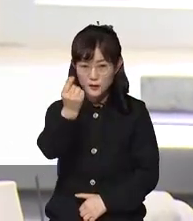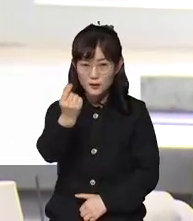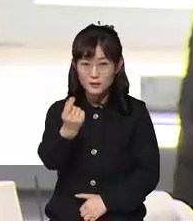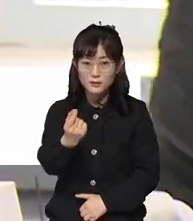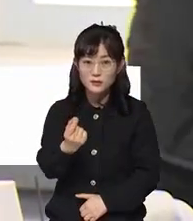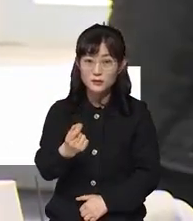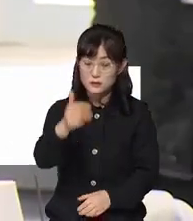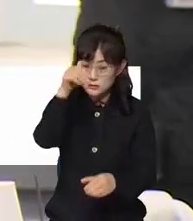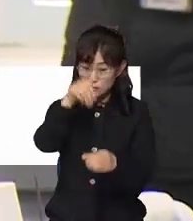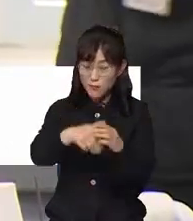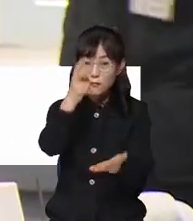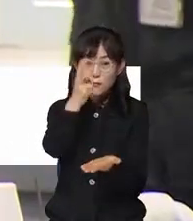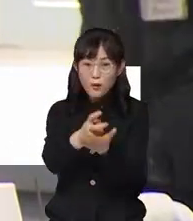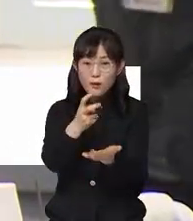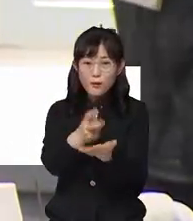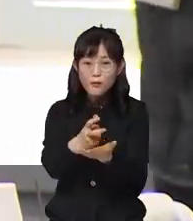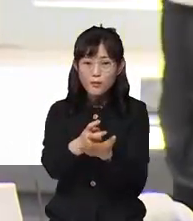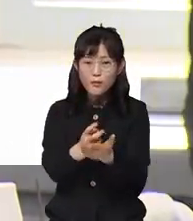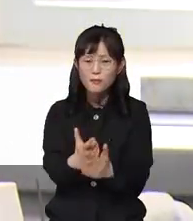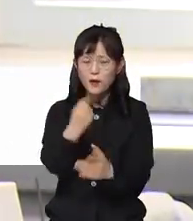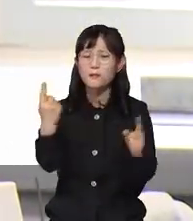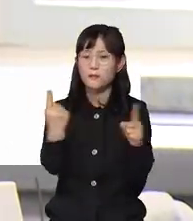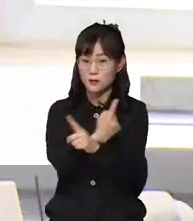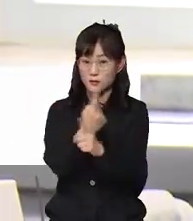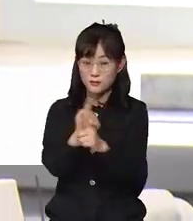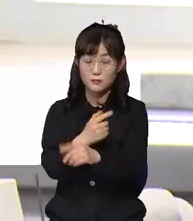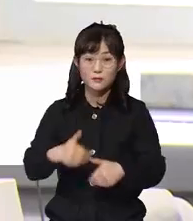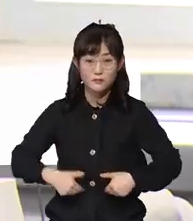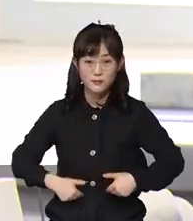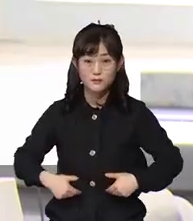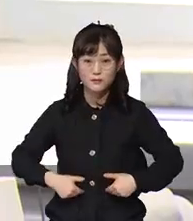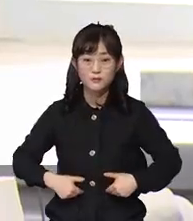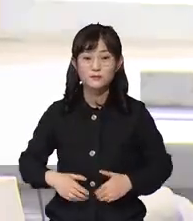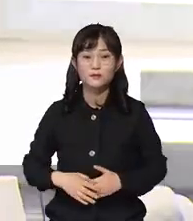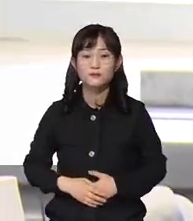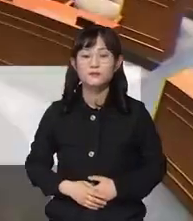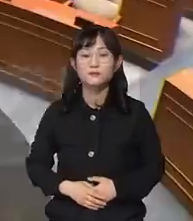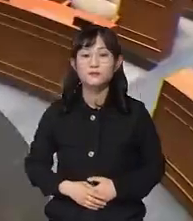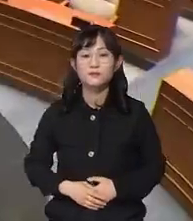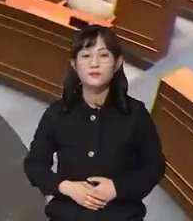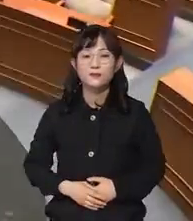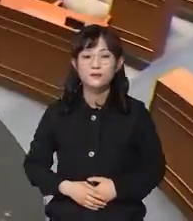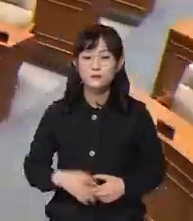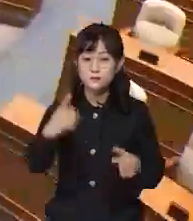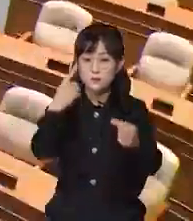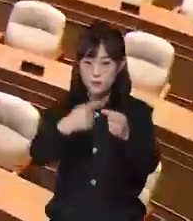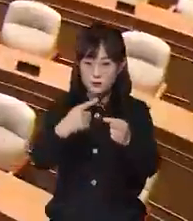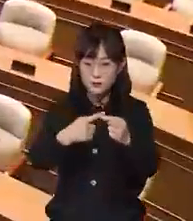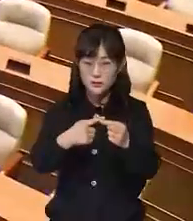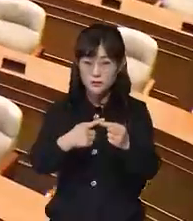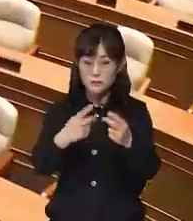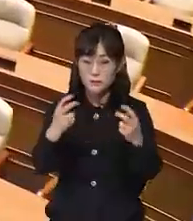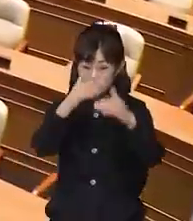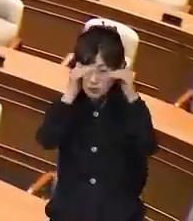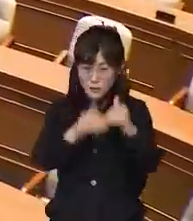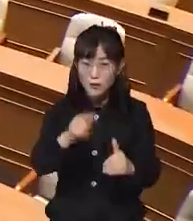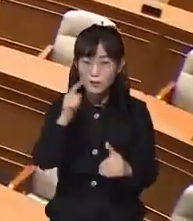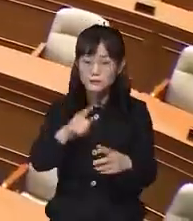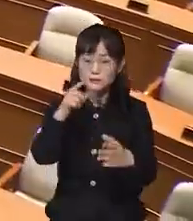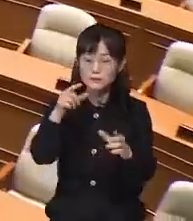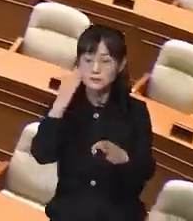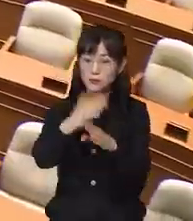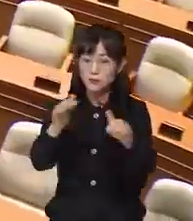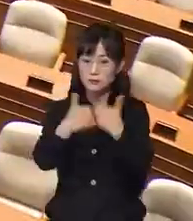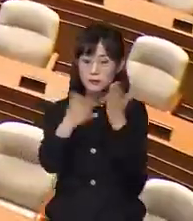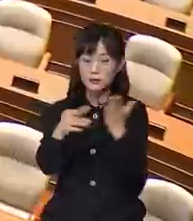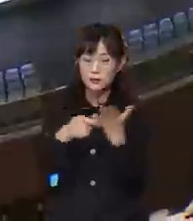내에 어떤 형태로든지간에 은행 제도를 개선을 해야 됩니다 첫 번째 아는 정당 득표율에 따라